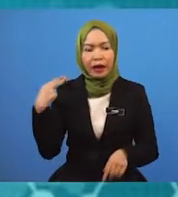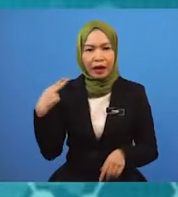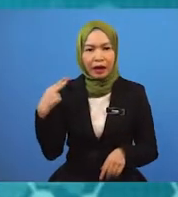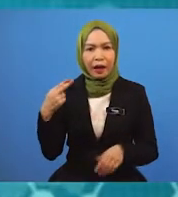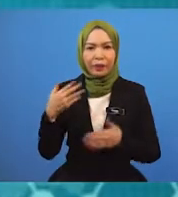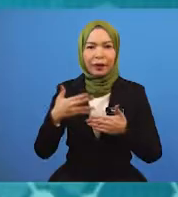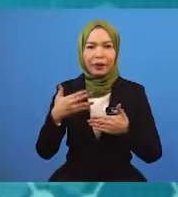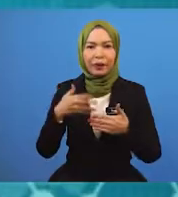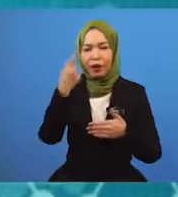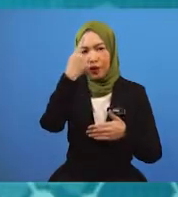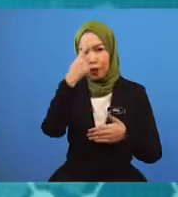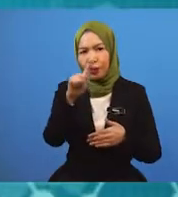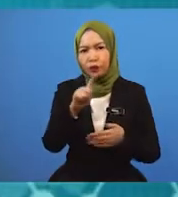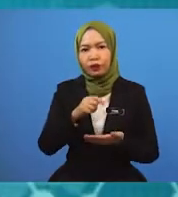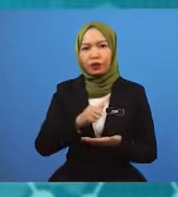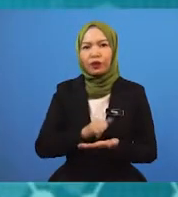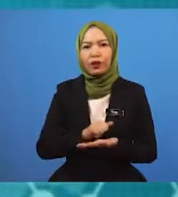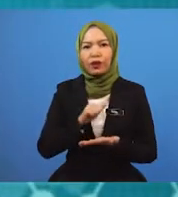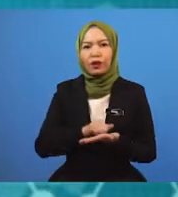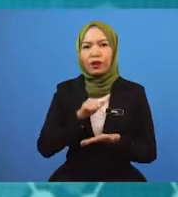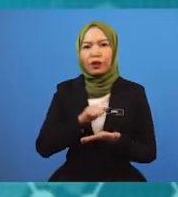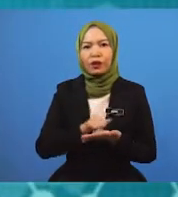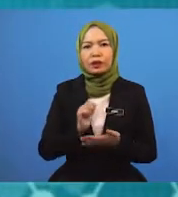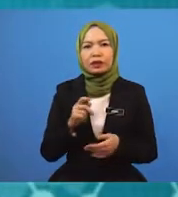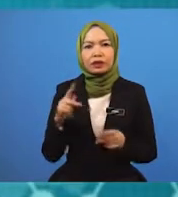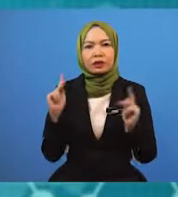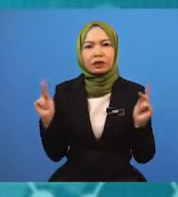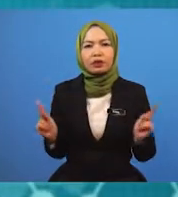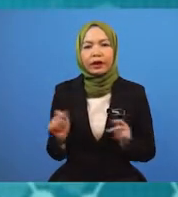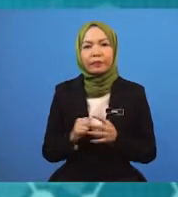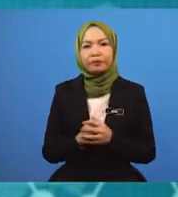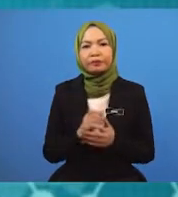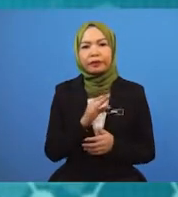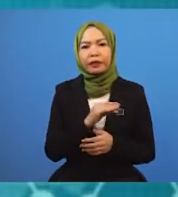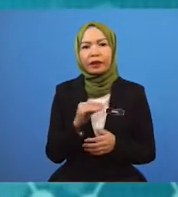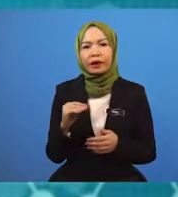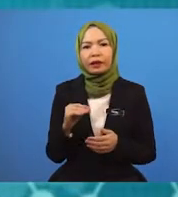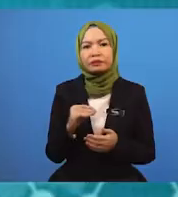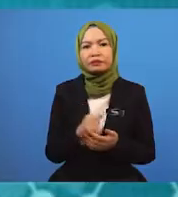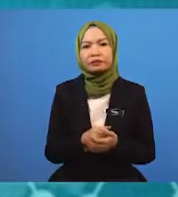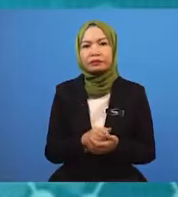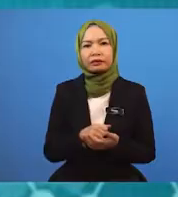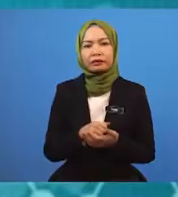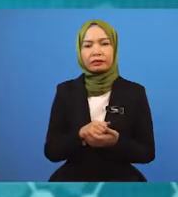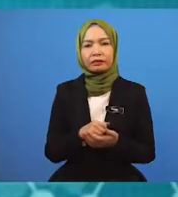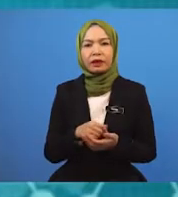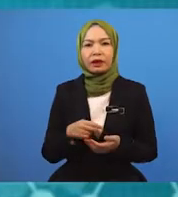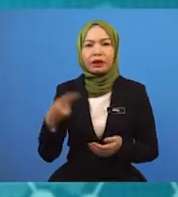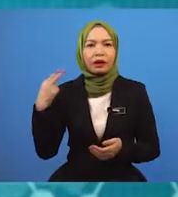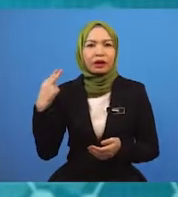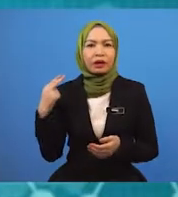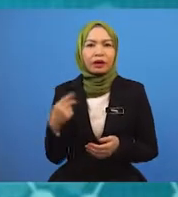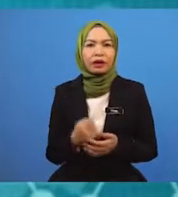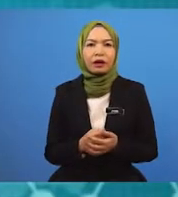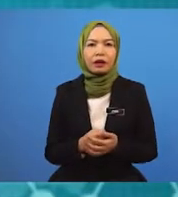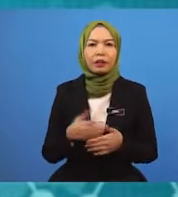penyucilan bagi asid kuat dan alkali kuat dan juga haba penyucilan bagi asid kuat